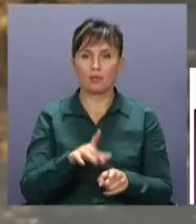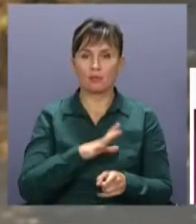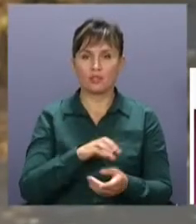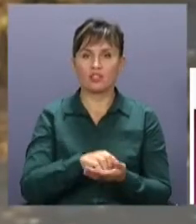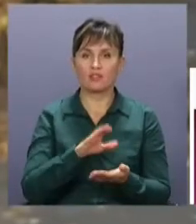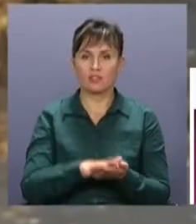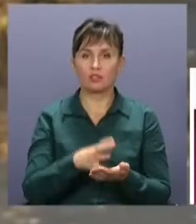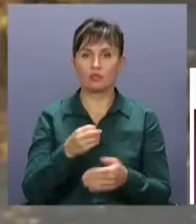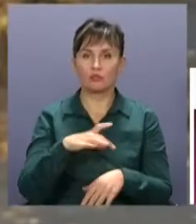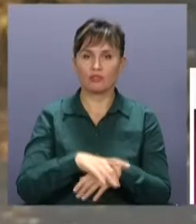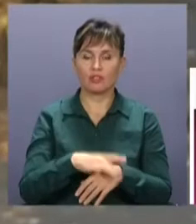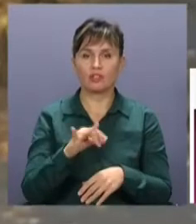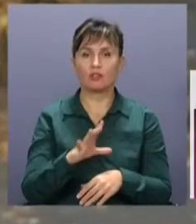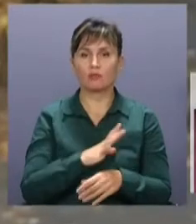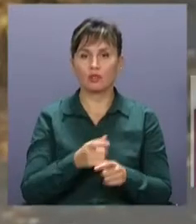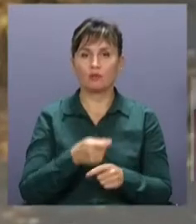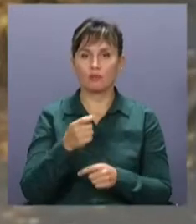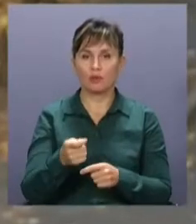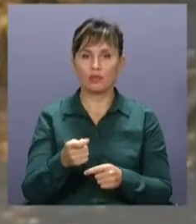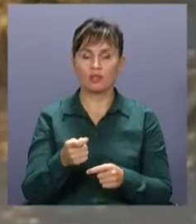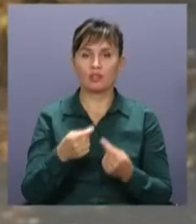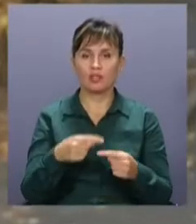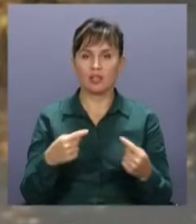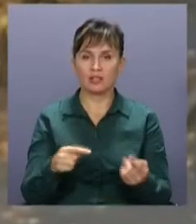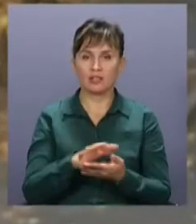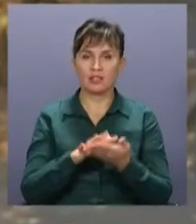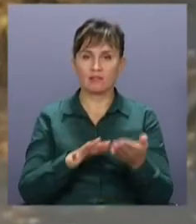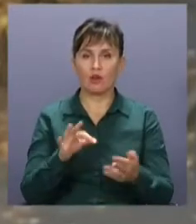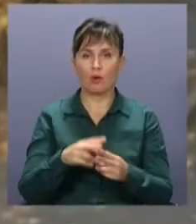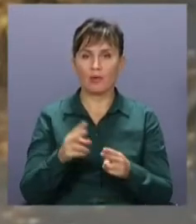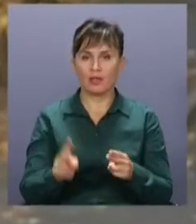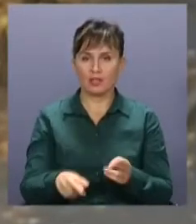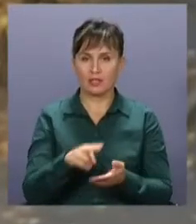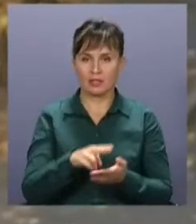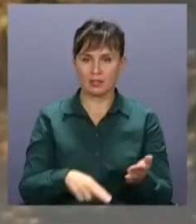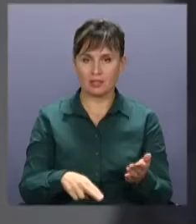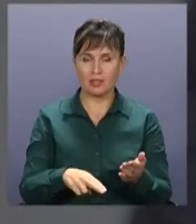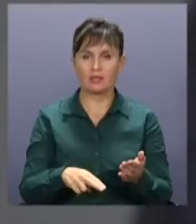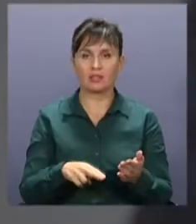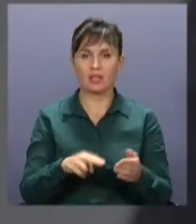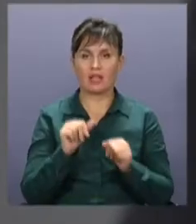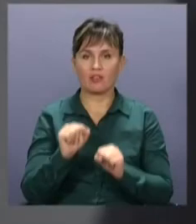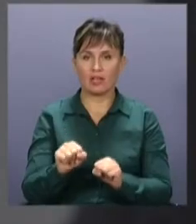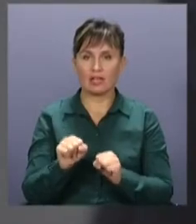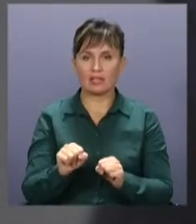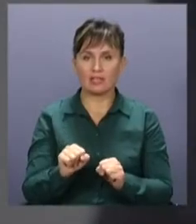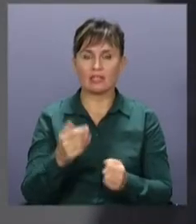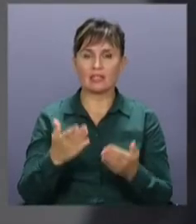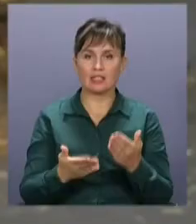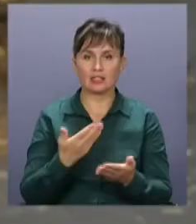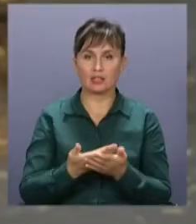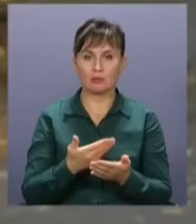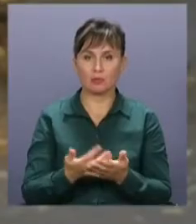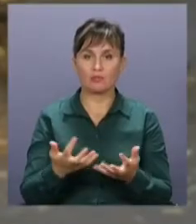еще факты и были поданы аналогичные исковые заявления о прекращении действующей лицензии адвокатов. Если,